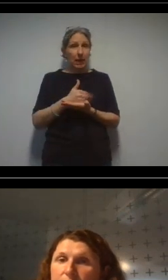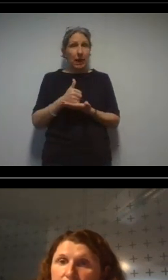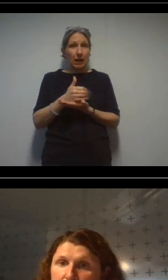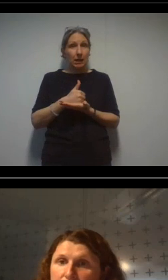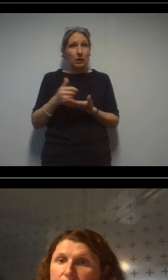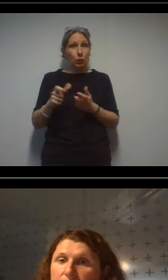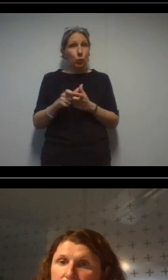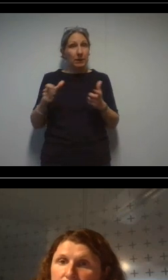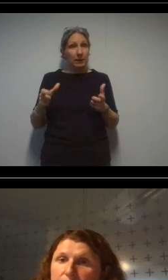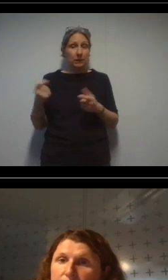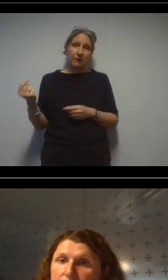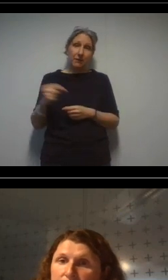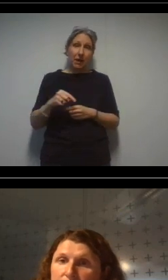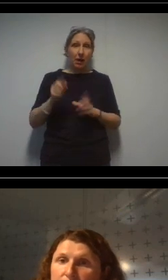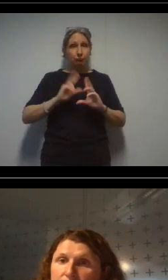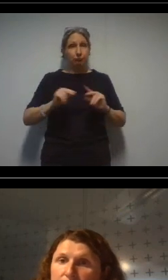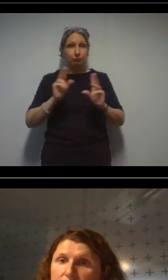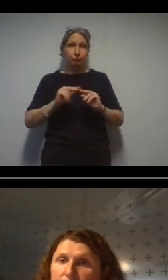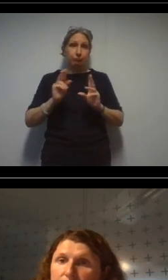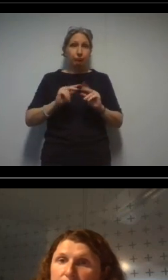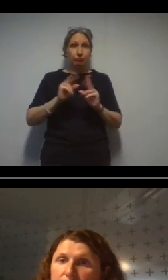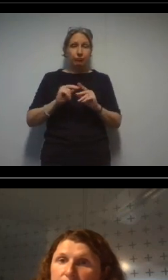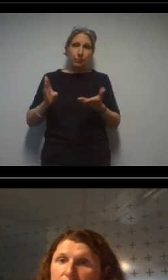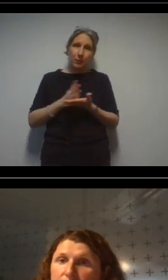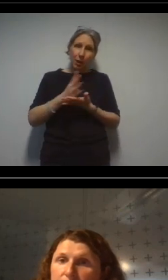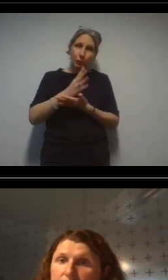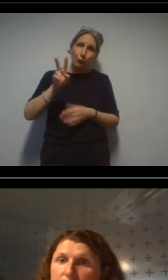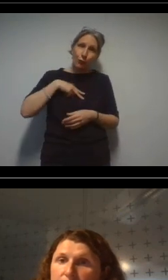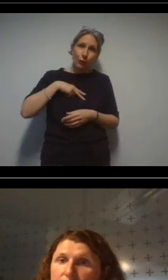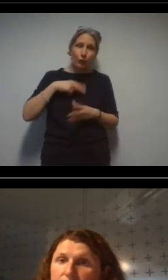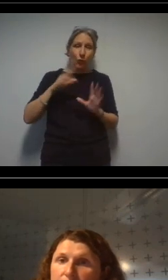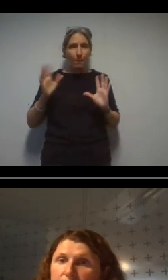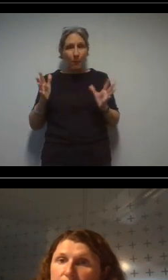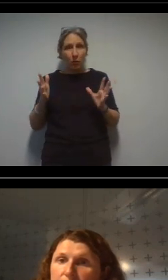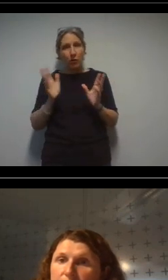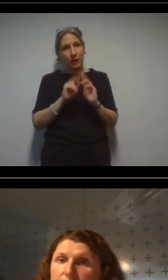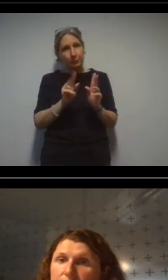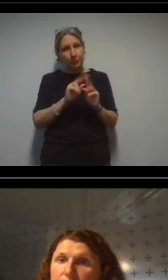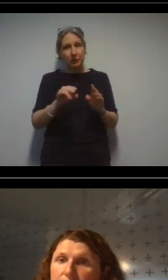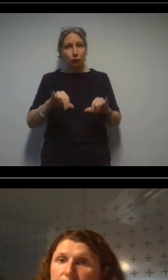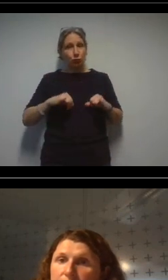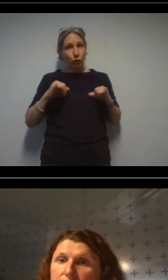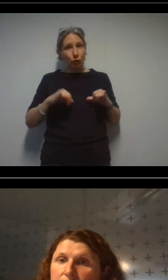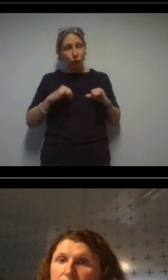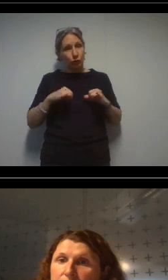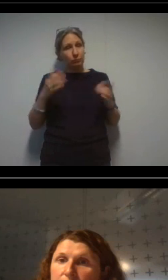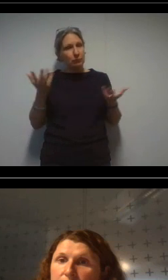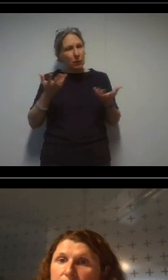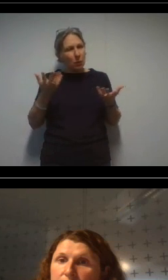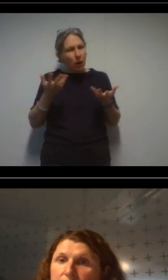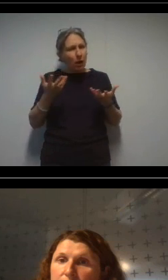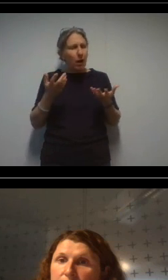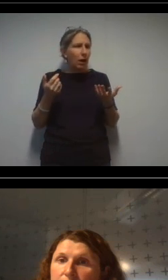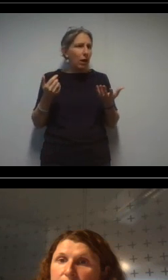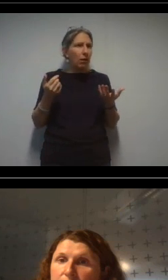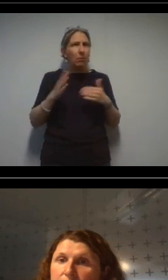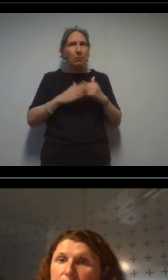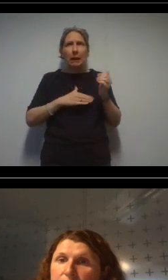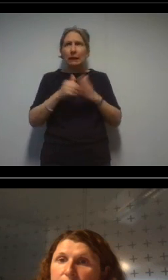venir parler de leur métier, parler de leur parcours, expliquer aux jeunes, voilà, c'est quoi les